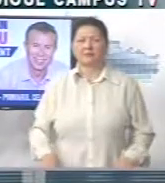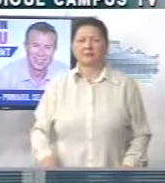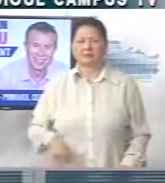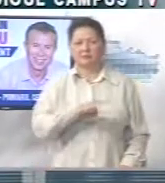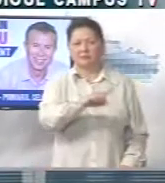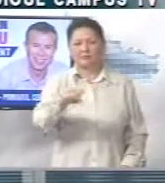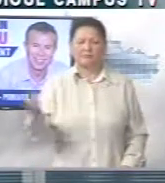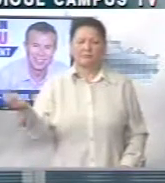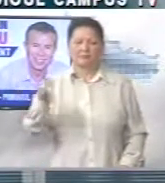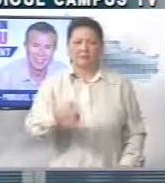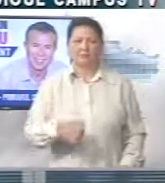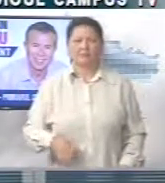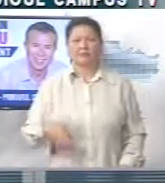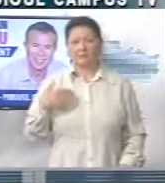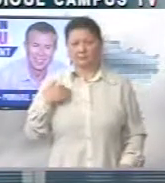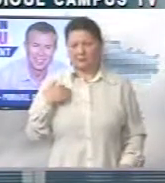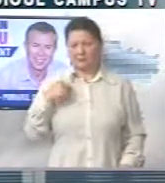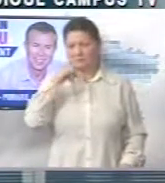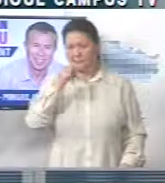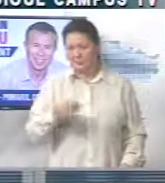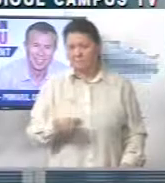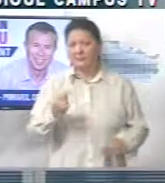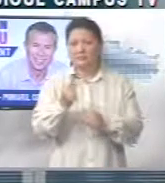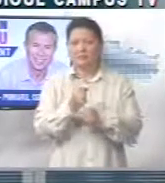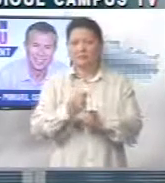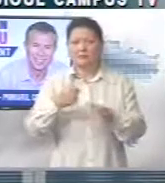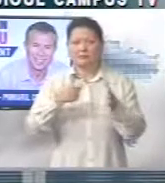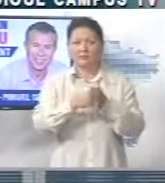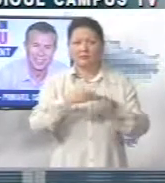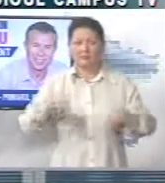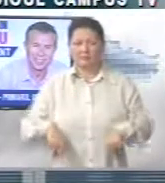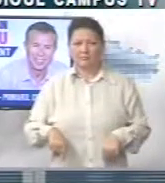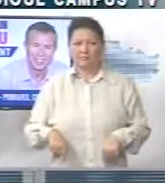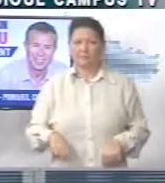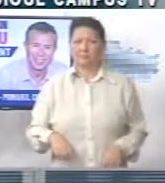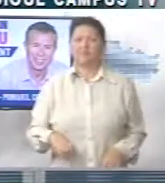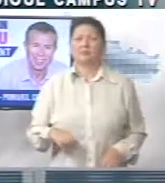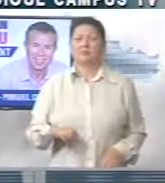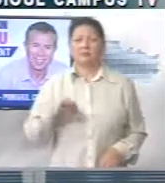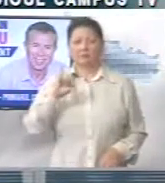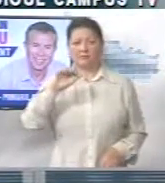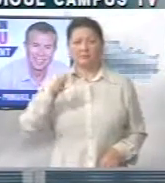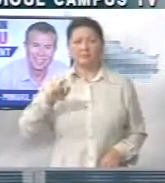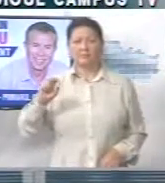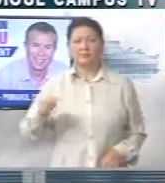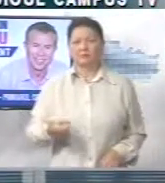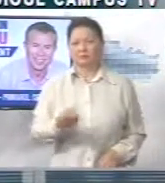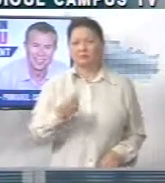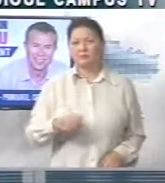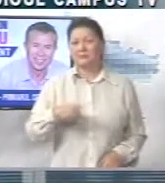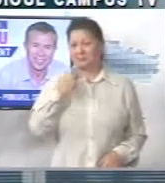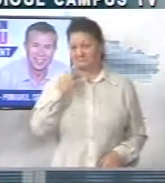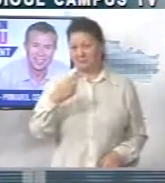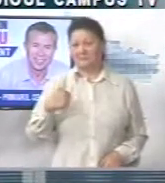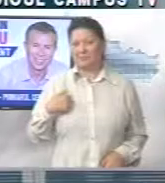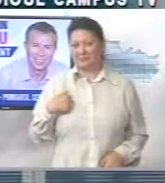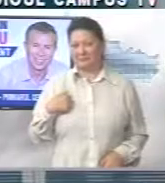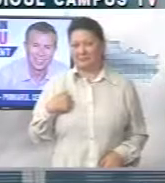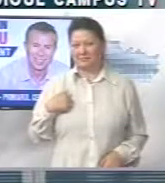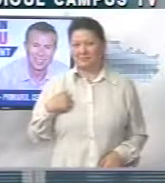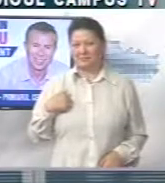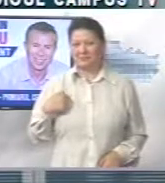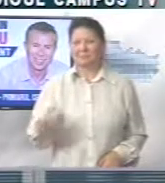le putem face. Eu spun ce am făcut până acum, iar din gura mea sau din gura celorlalți, în momentul în care este același lucru, oamenii vor